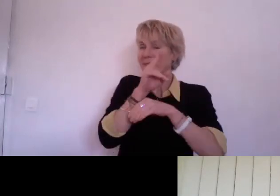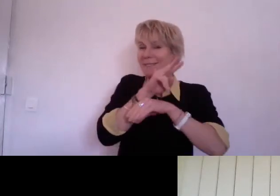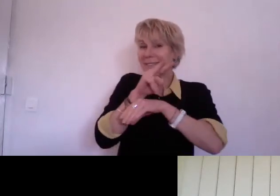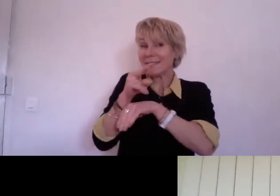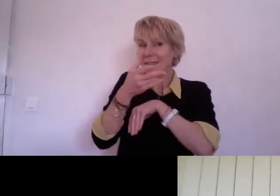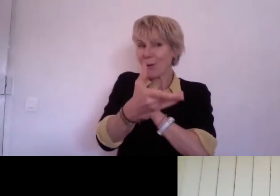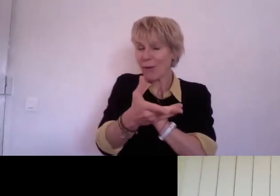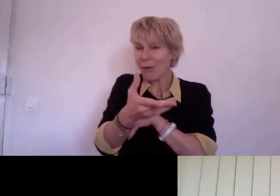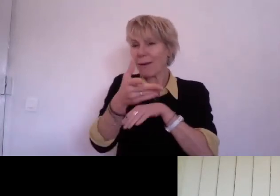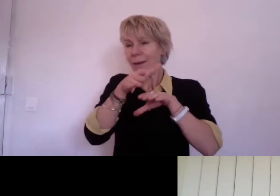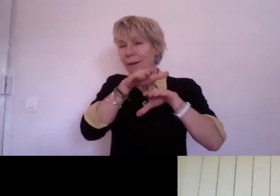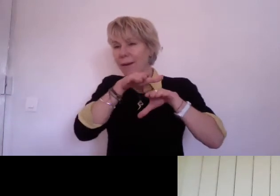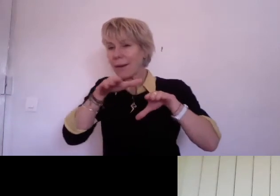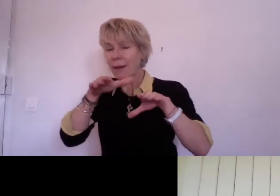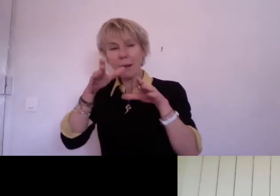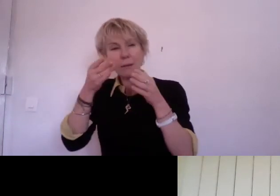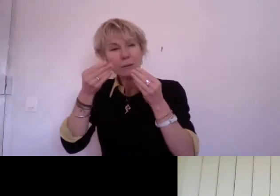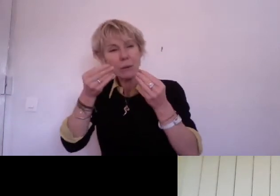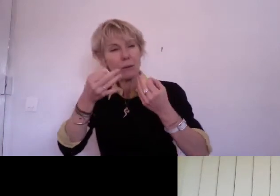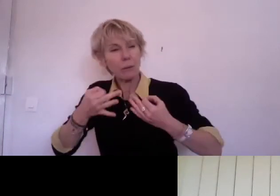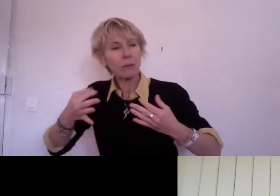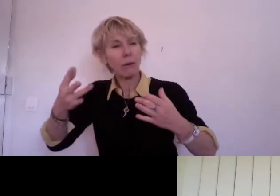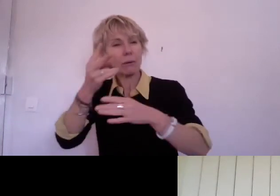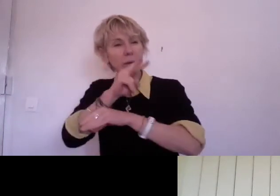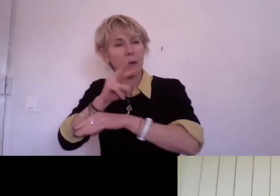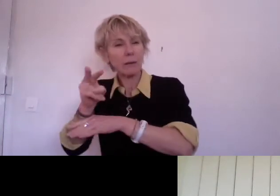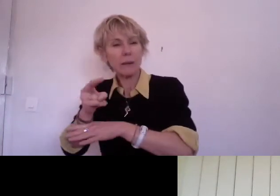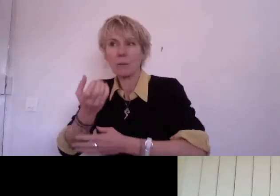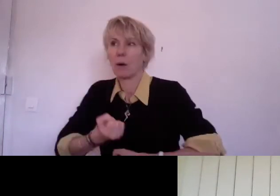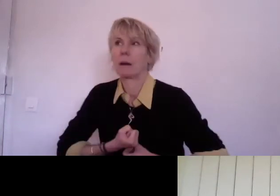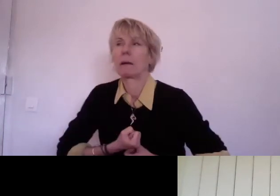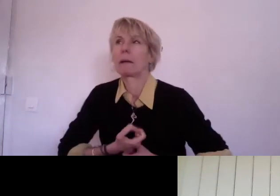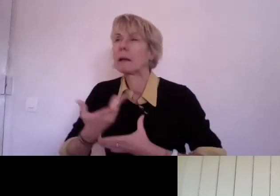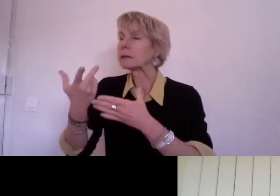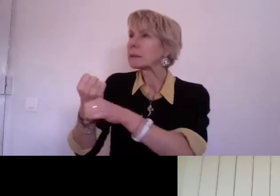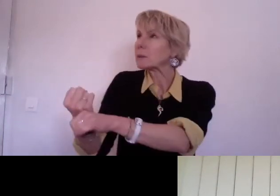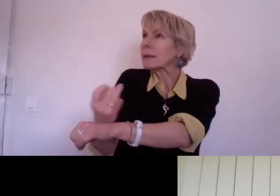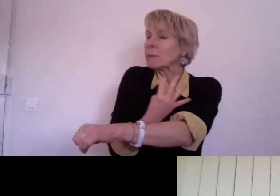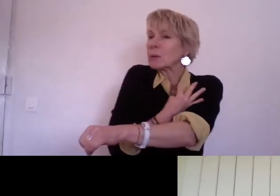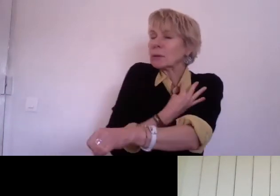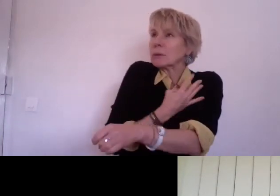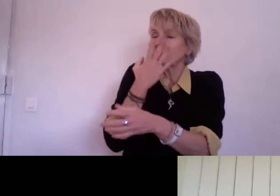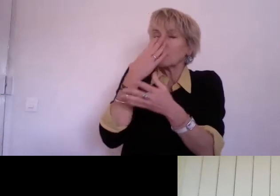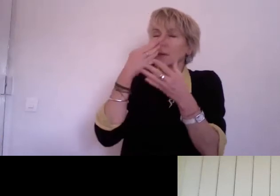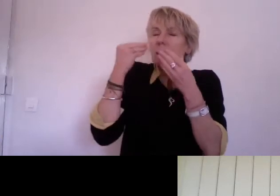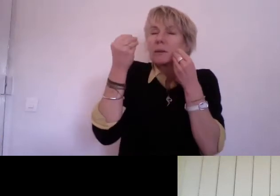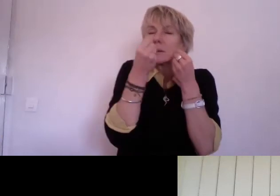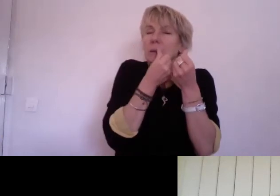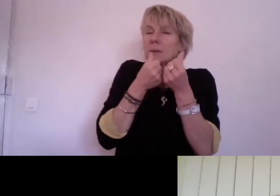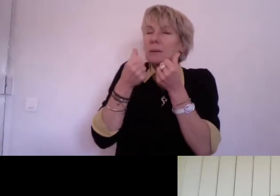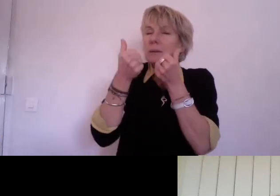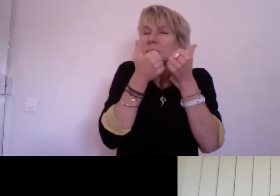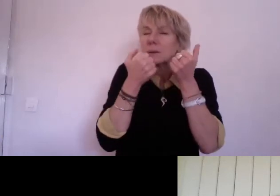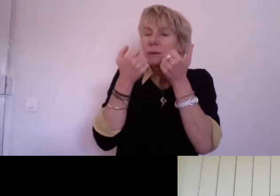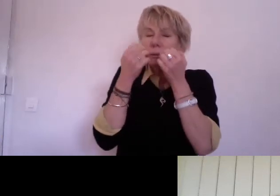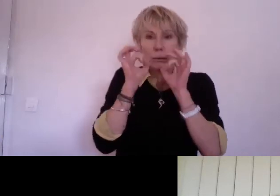espace, un temps dans la visite pour l'expression de l'émotion, du ressenti, et également de